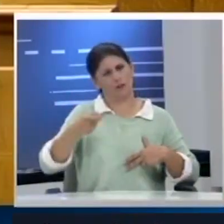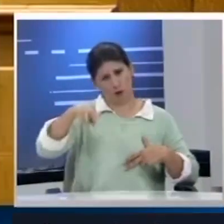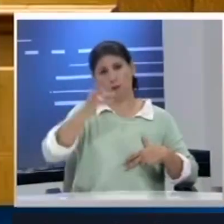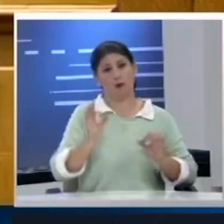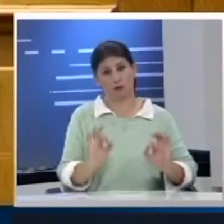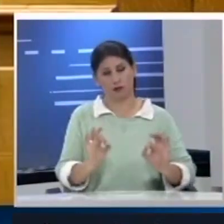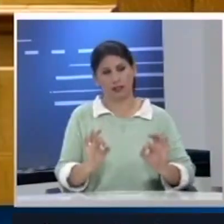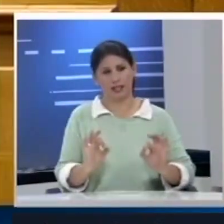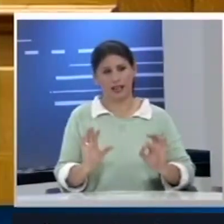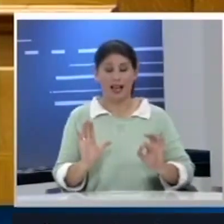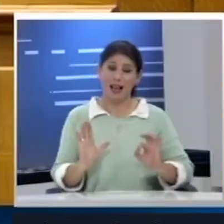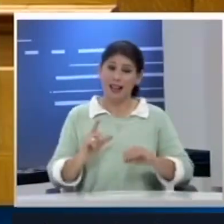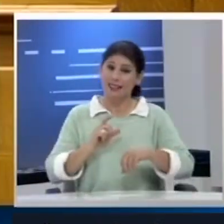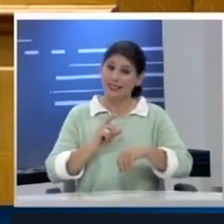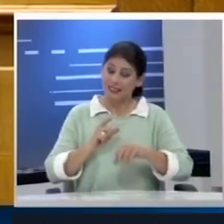Αλλά